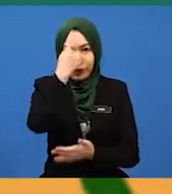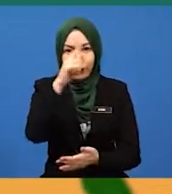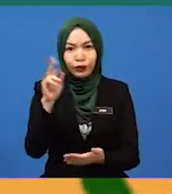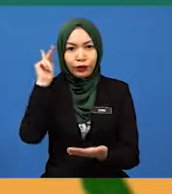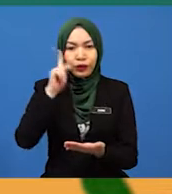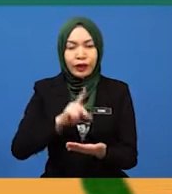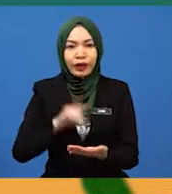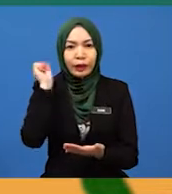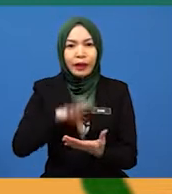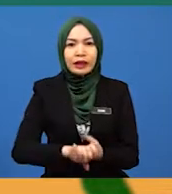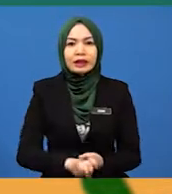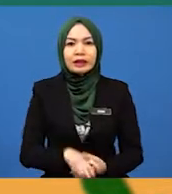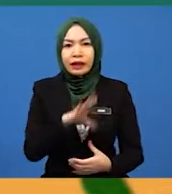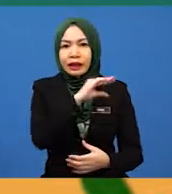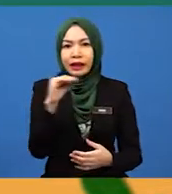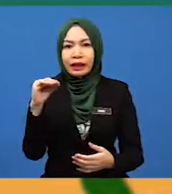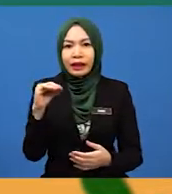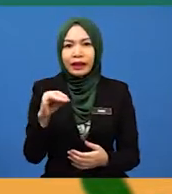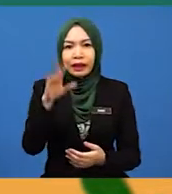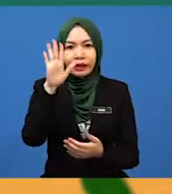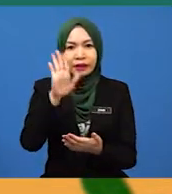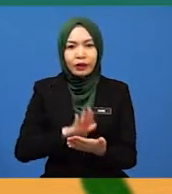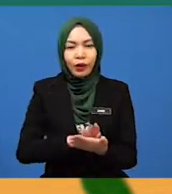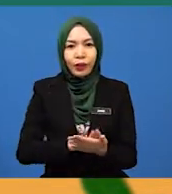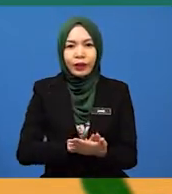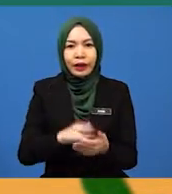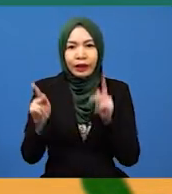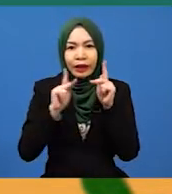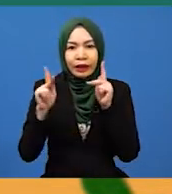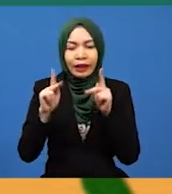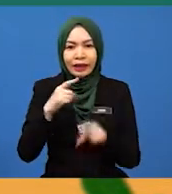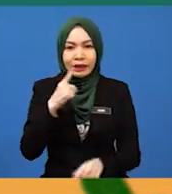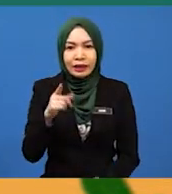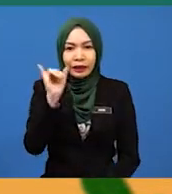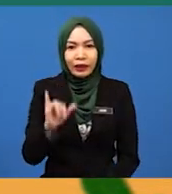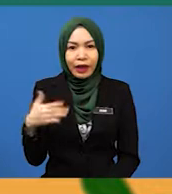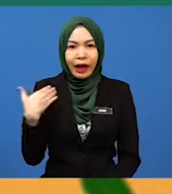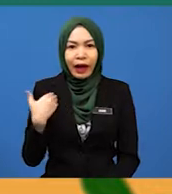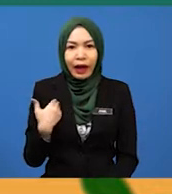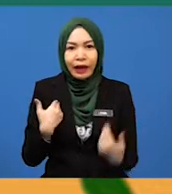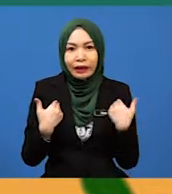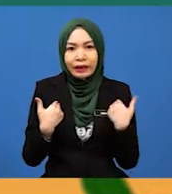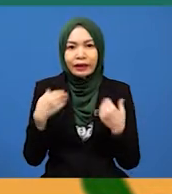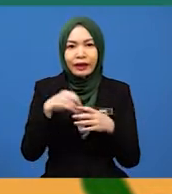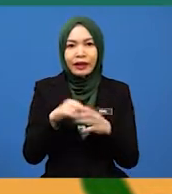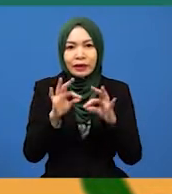mengenal pasti dan mencatat kata seru yang terdapat dalam cerita ini.